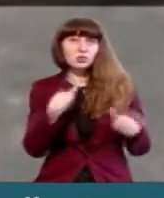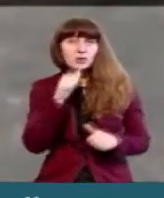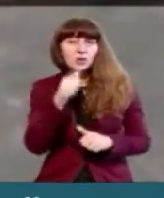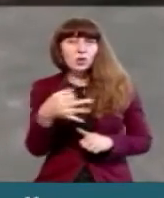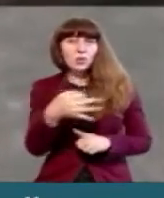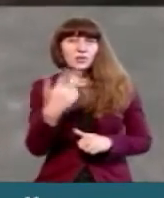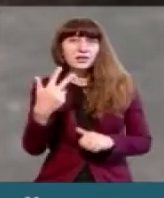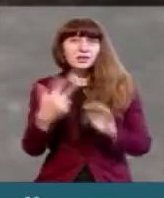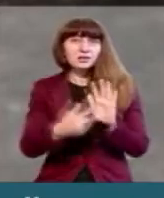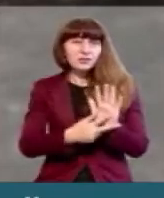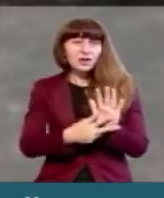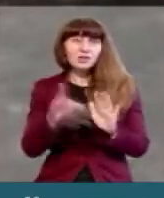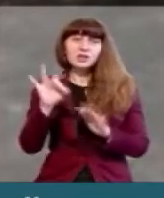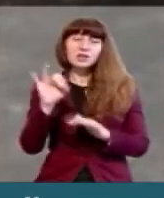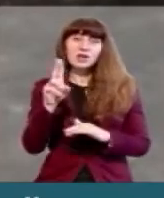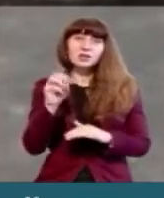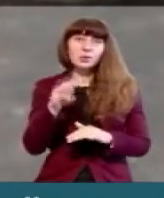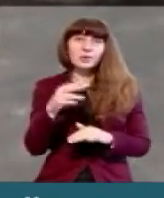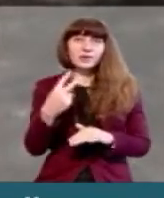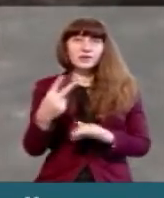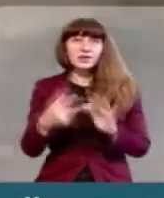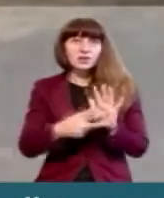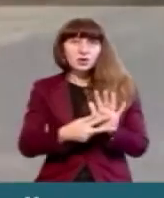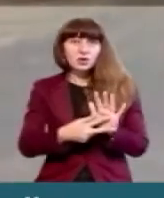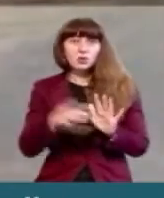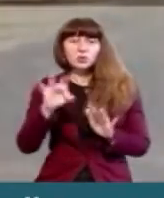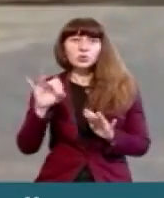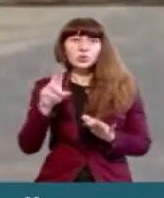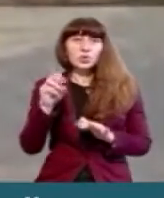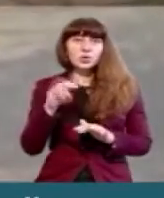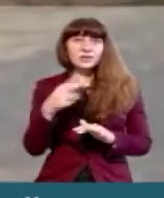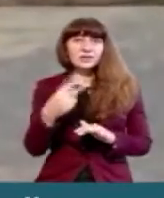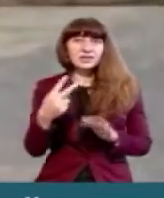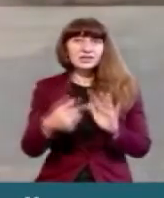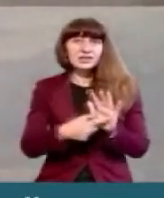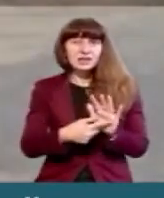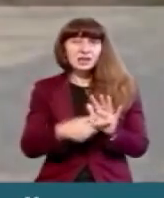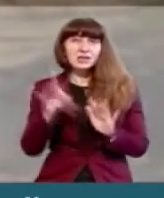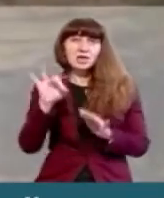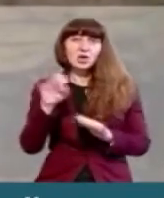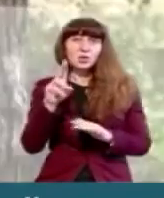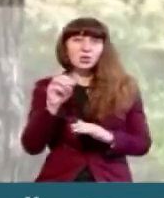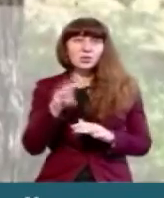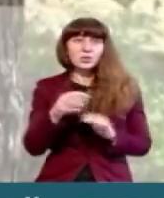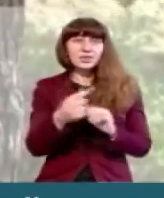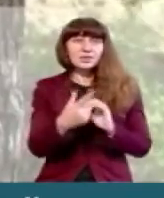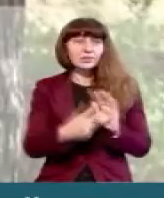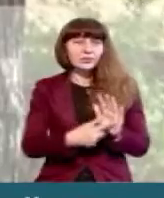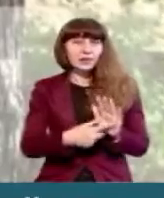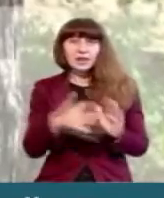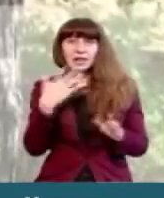Костанайской области 38, в Алтынсаринском 28, в Узынкольском 27. В Сарыкольском